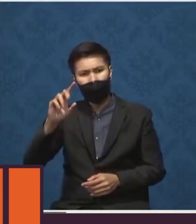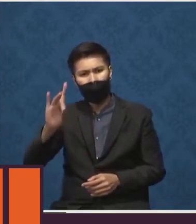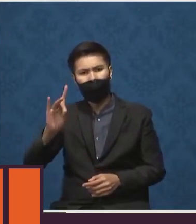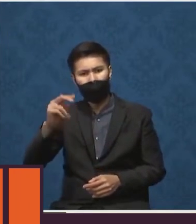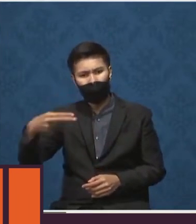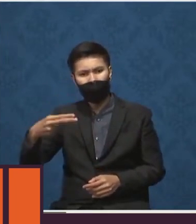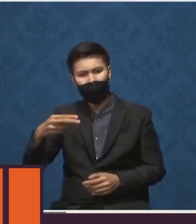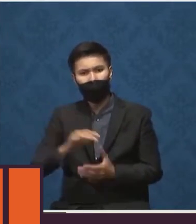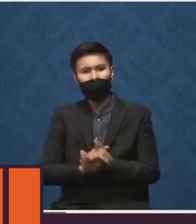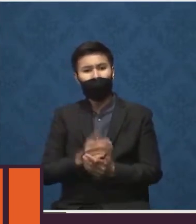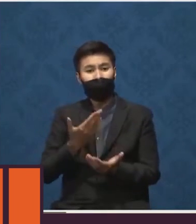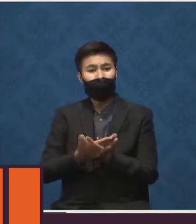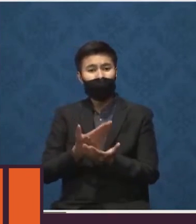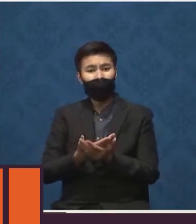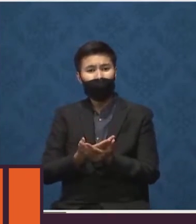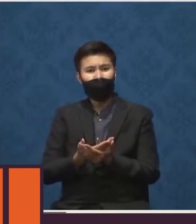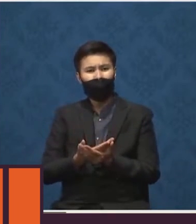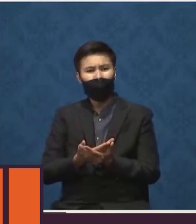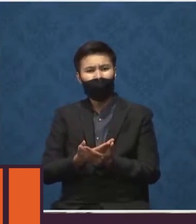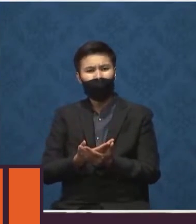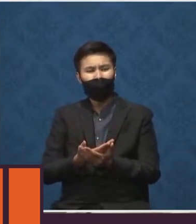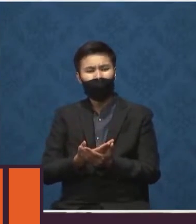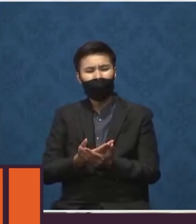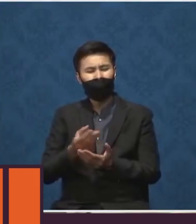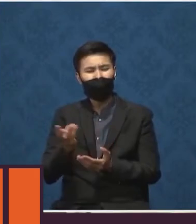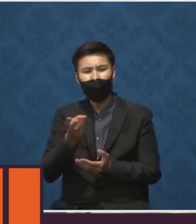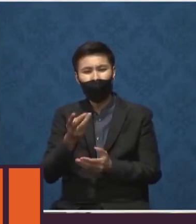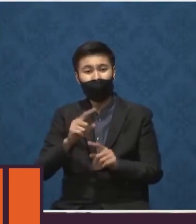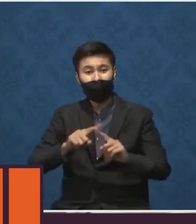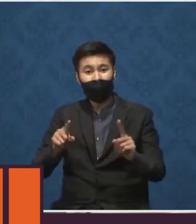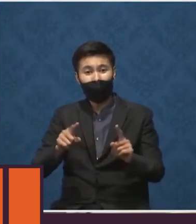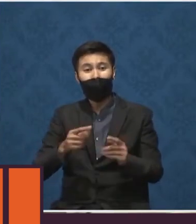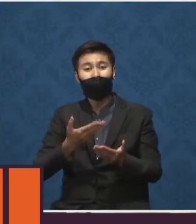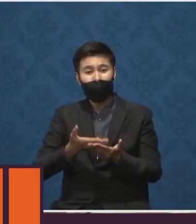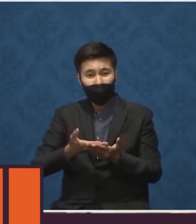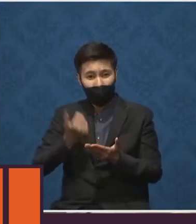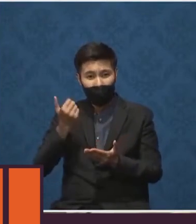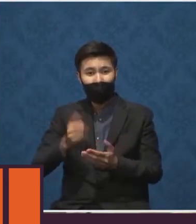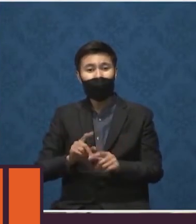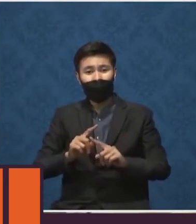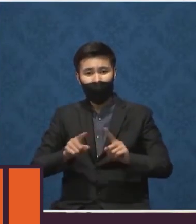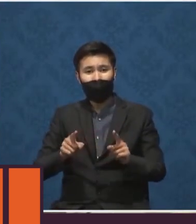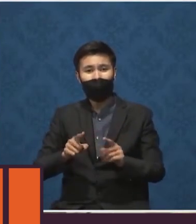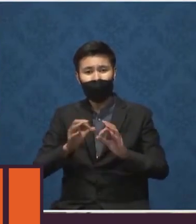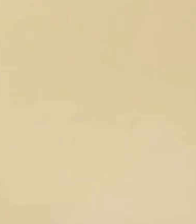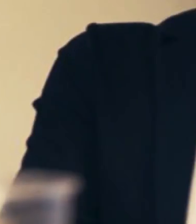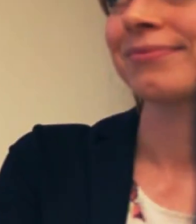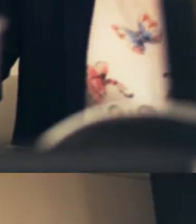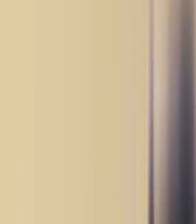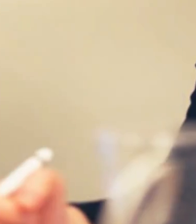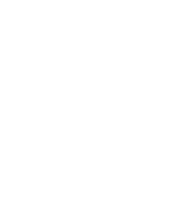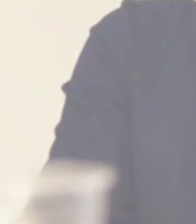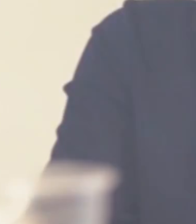ปริมาณเงินทไมเยอะนะครับแต่มีราคาที่สูงมากครับสำหรปดาคตประชาิประตายไทยขอบคุครทมาทาน